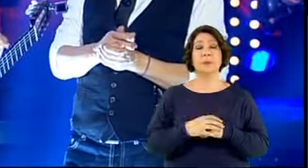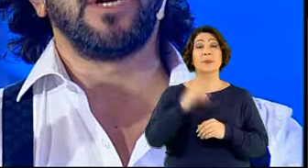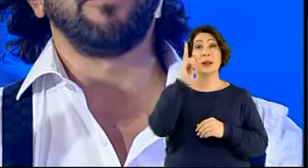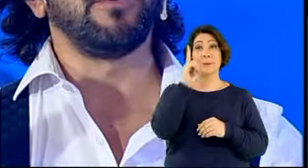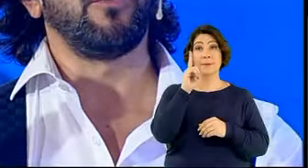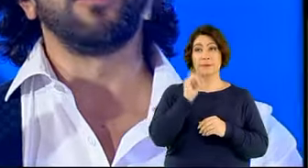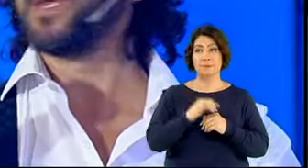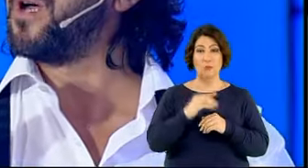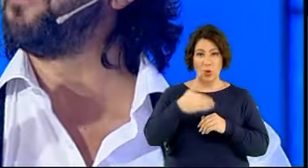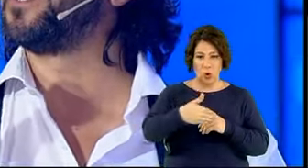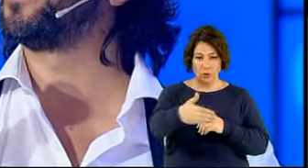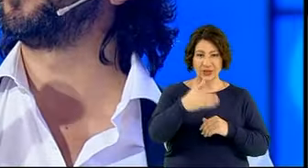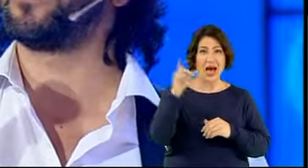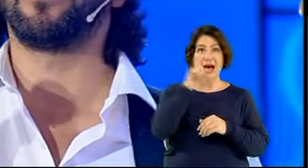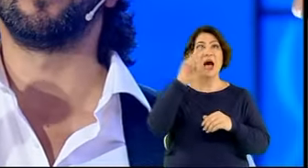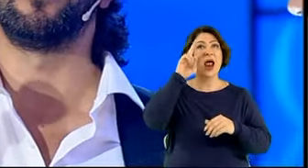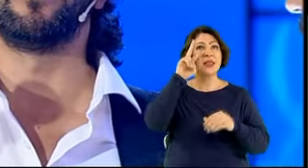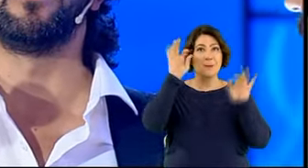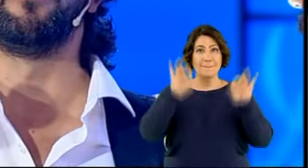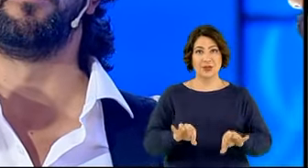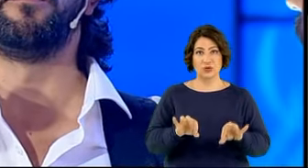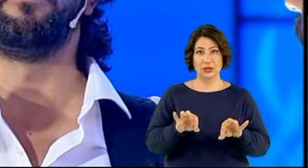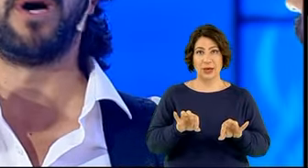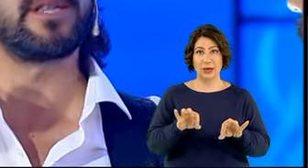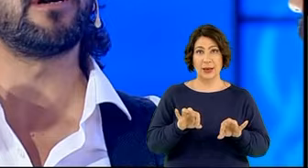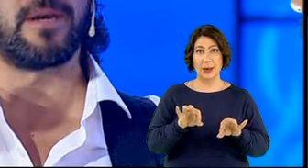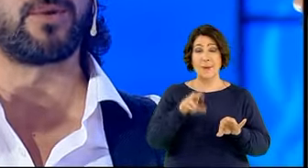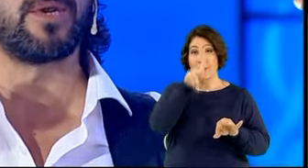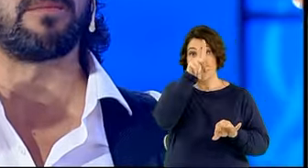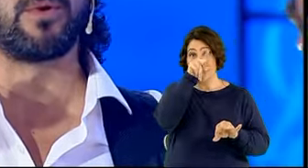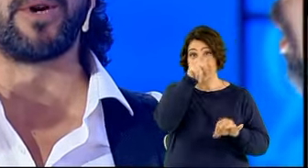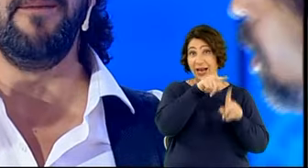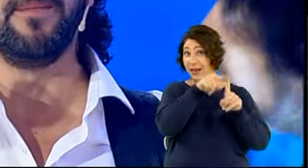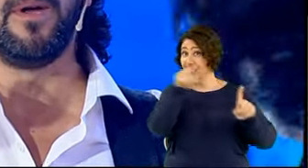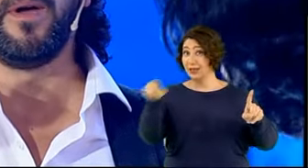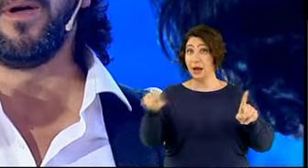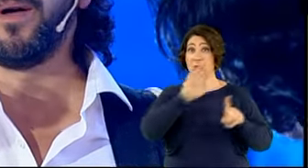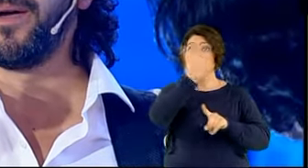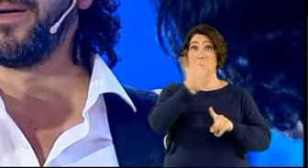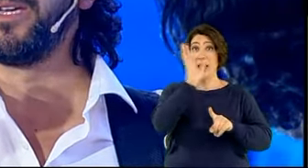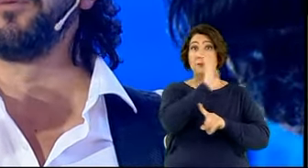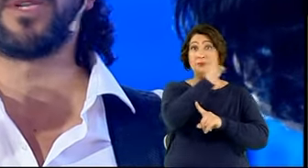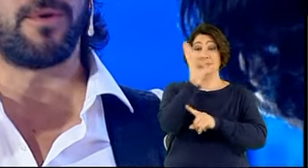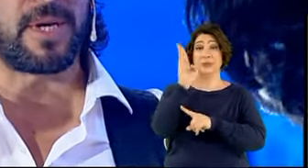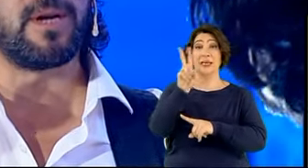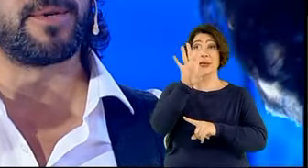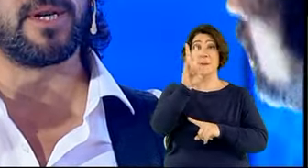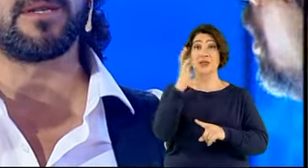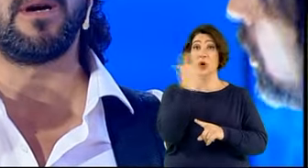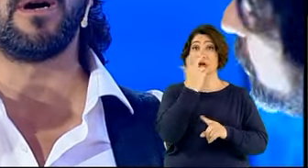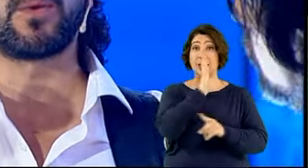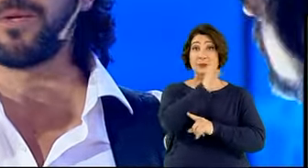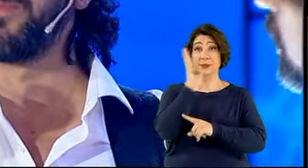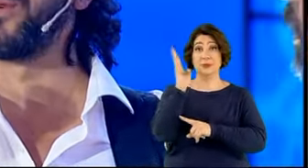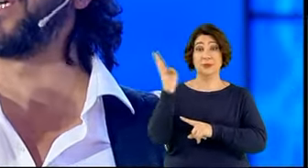Bir ay, yani önümüzdeki ay başlayacak, Mart'a kadar sürecek bir turne. Of, çok uzun. 25 konser yapacağız.